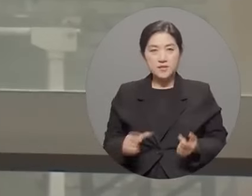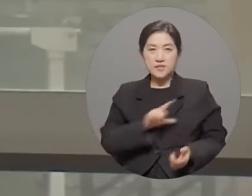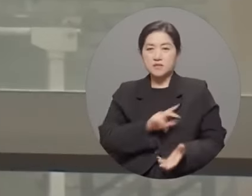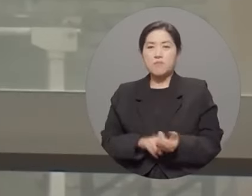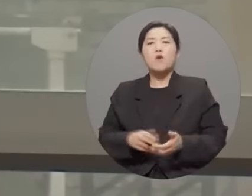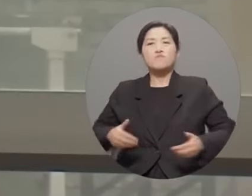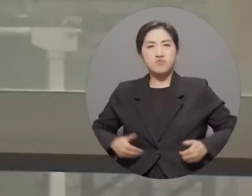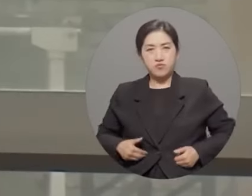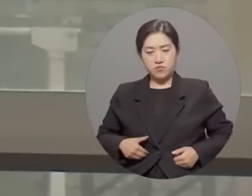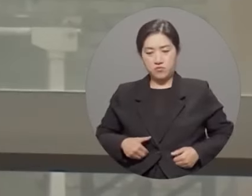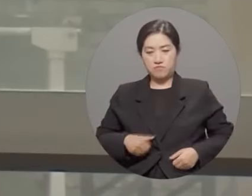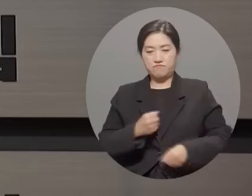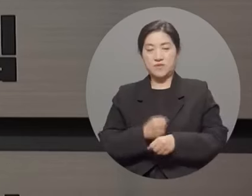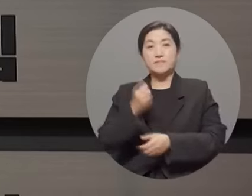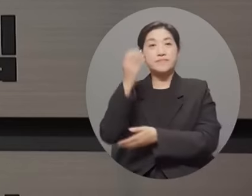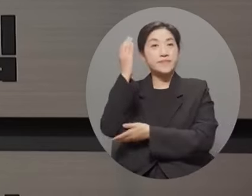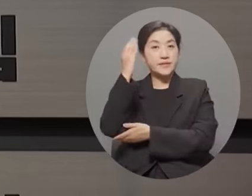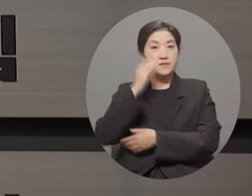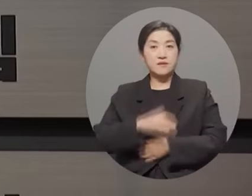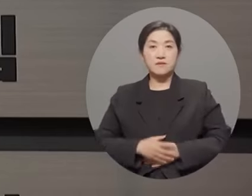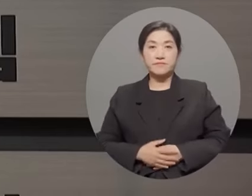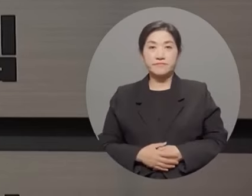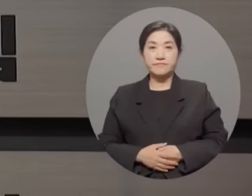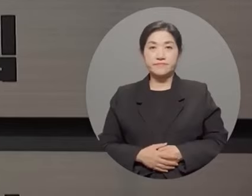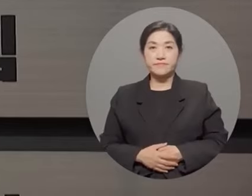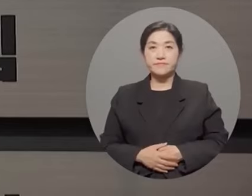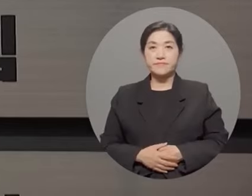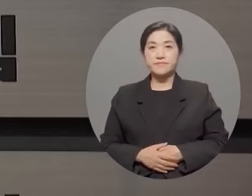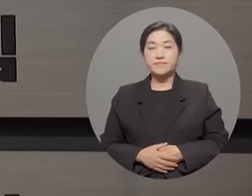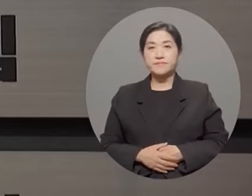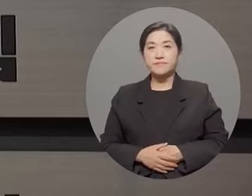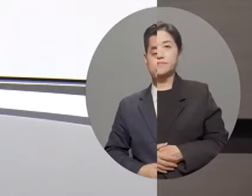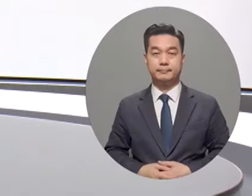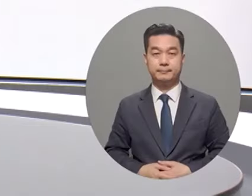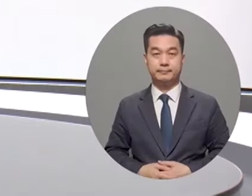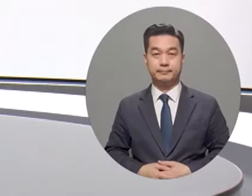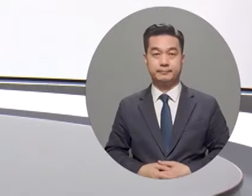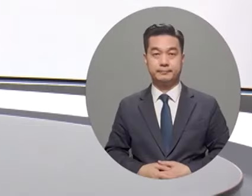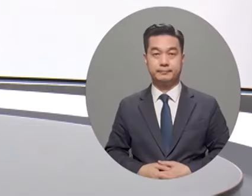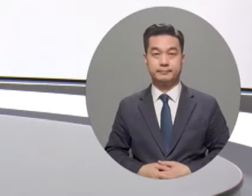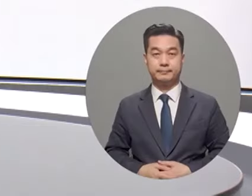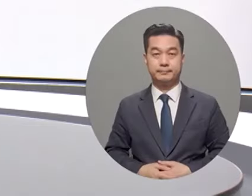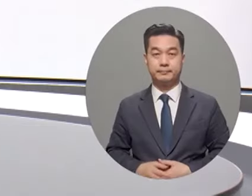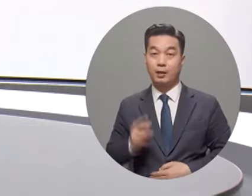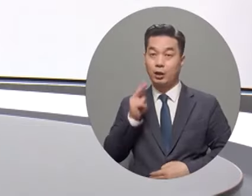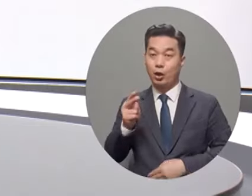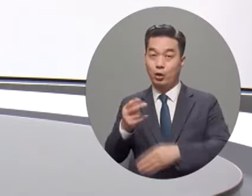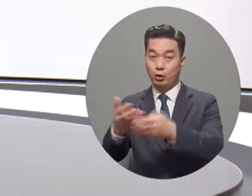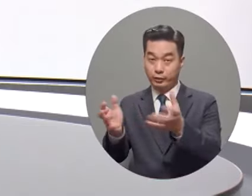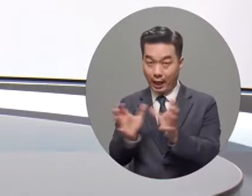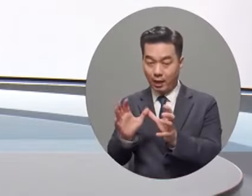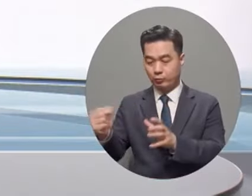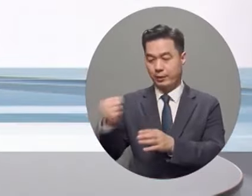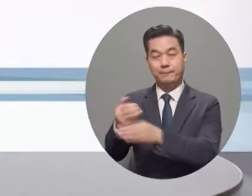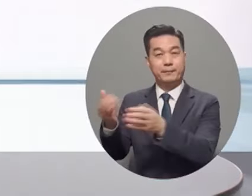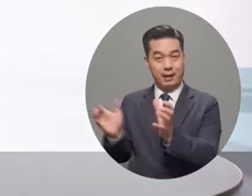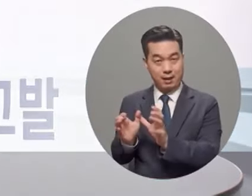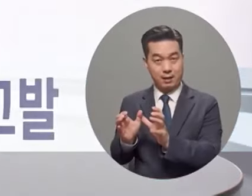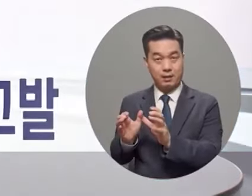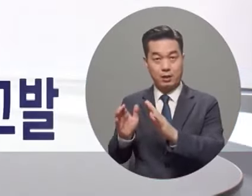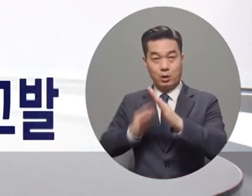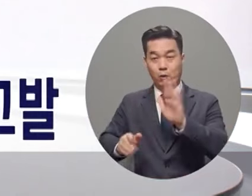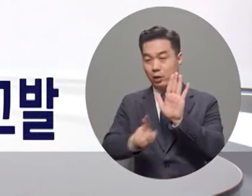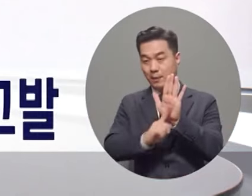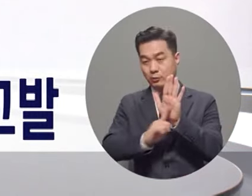보장돼야 할 것이라고 밝혔습니다 MBC 뉴스 송재원 여당인 국민의 힘이 또다시 공영방송